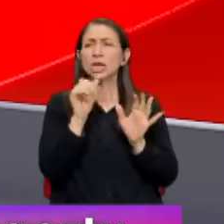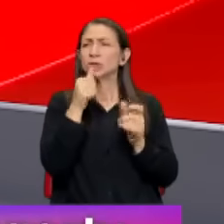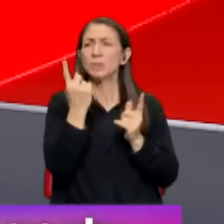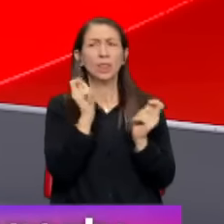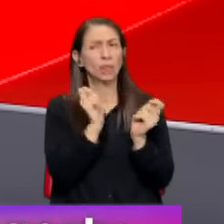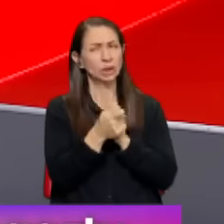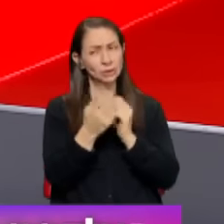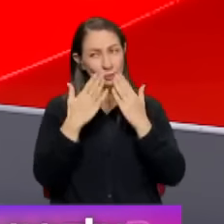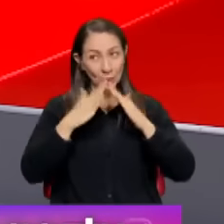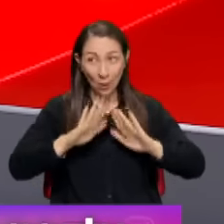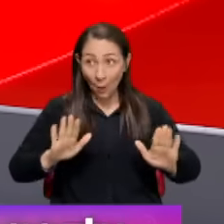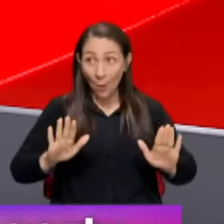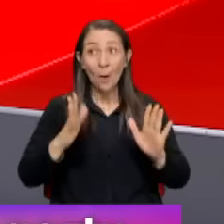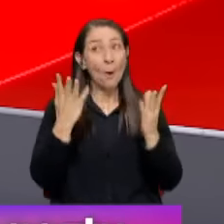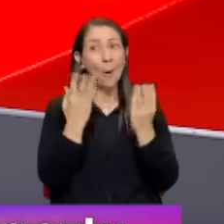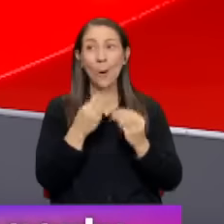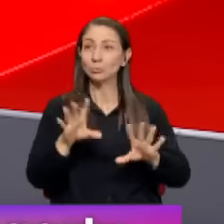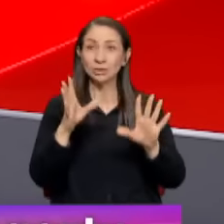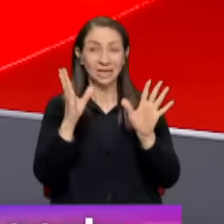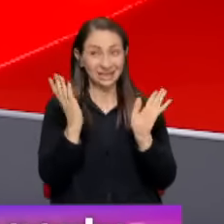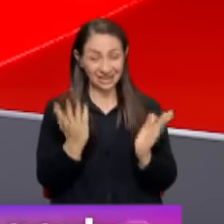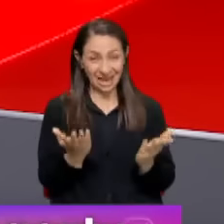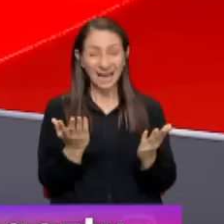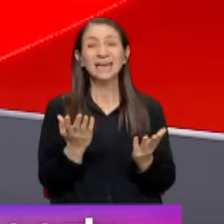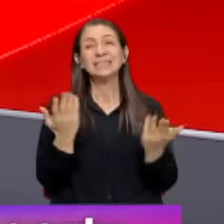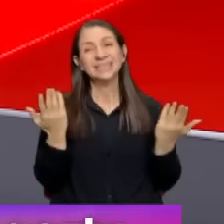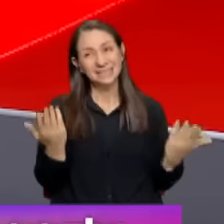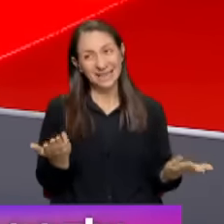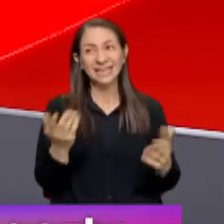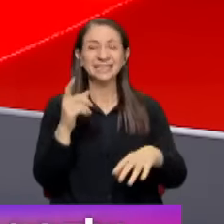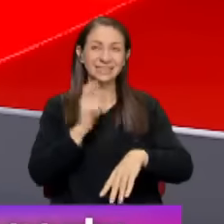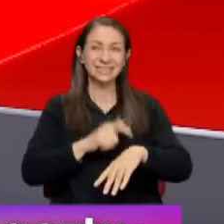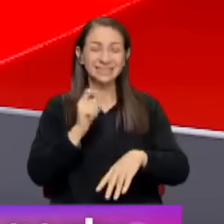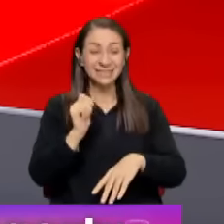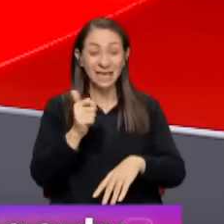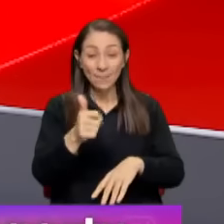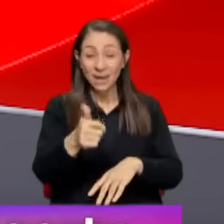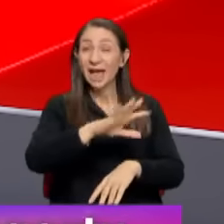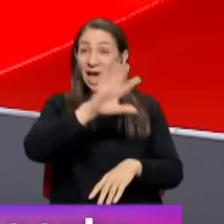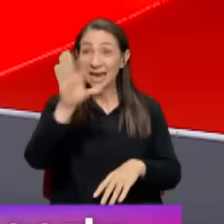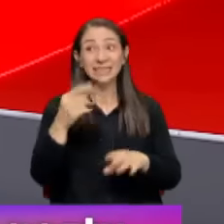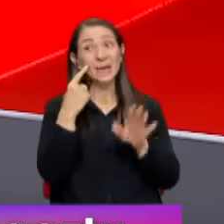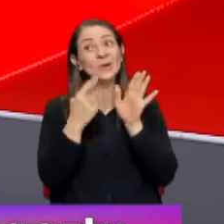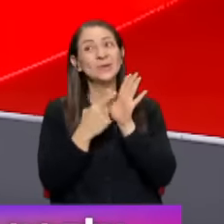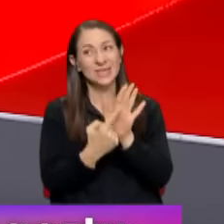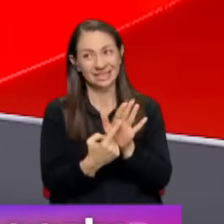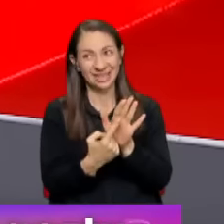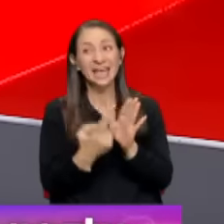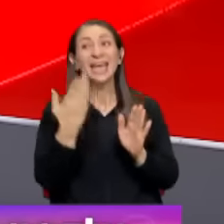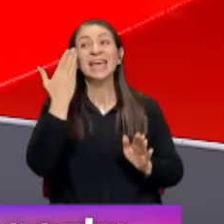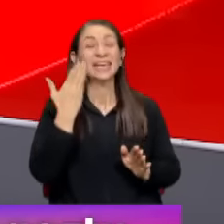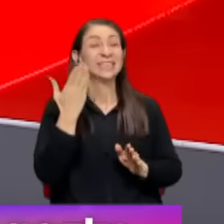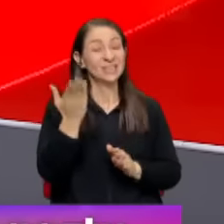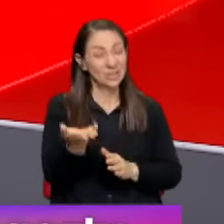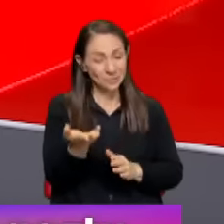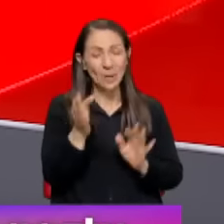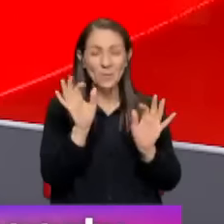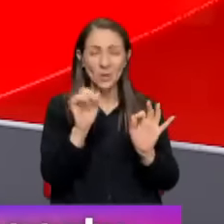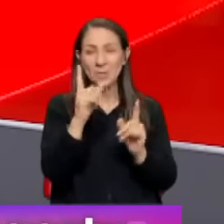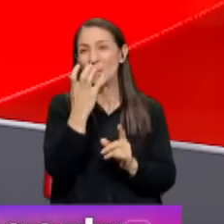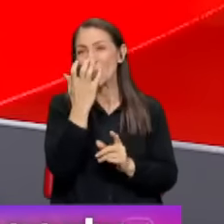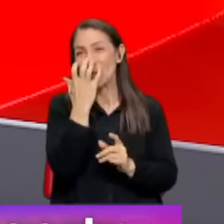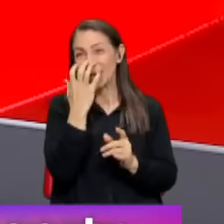hiçbir değişiklik yok ve olmadığını, olmayacağını da zaten zaman herkese gösterecek. İzleyicilerimize de, böyle